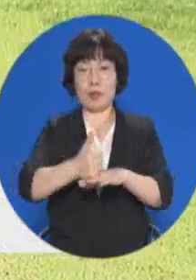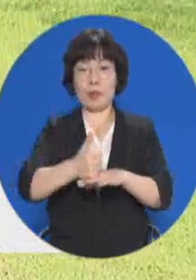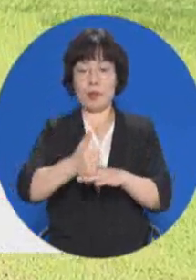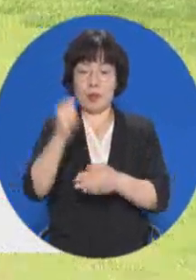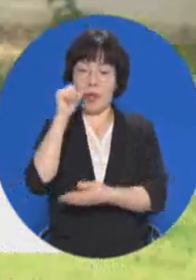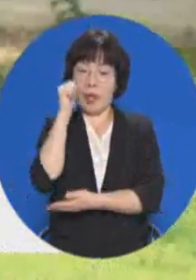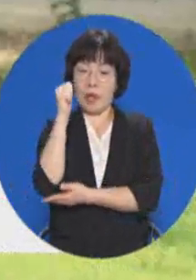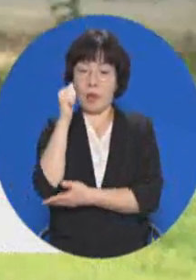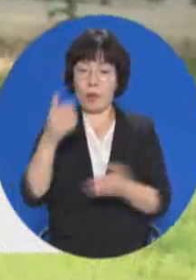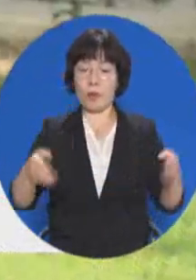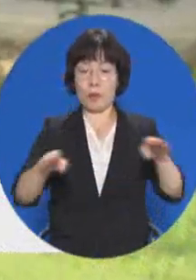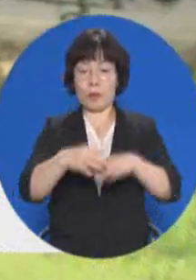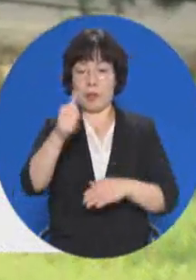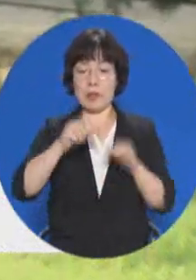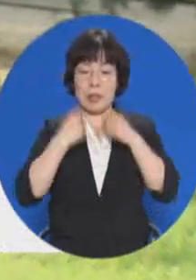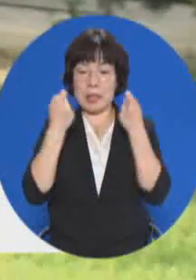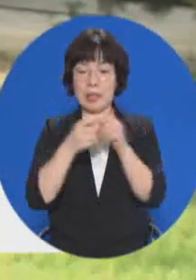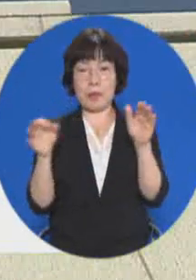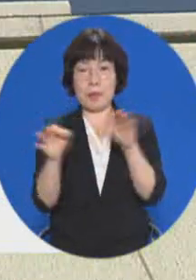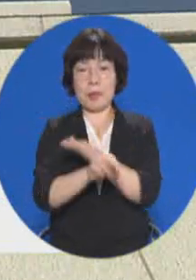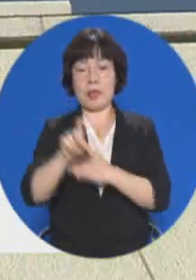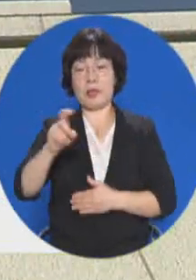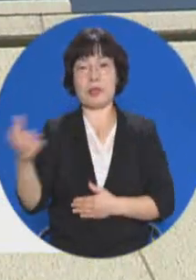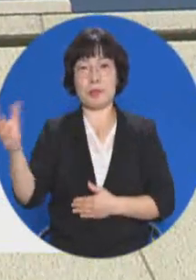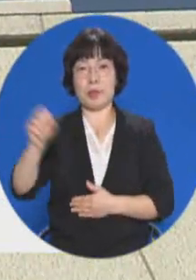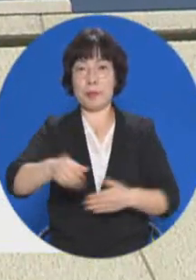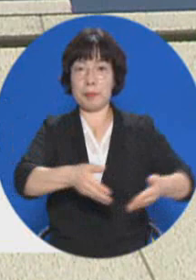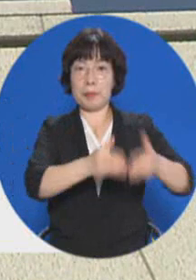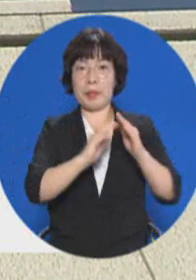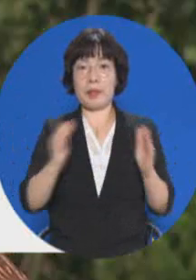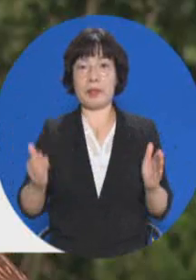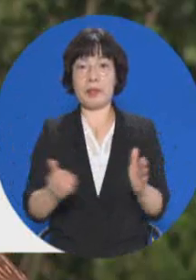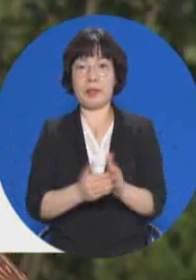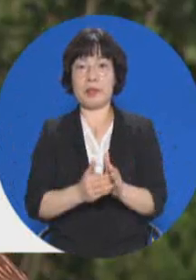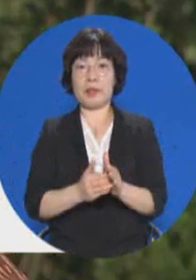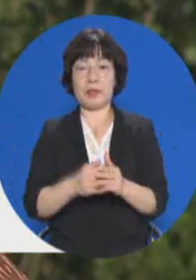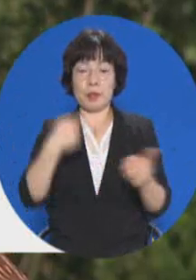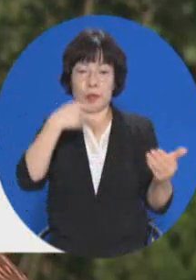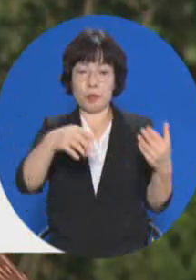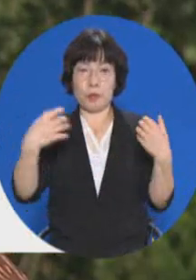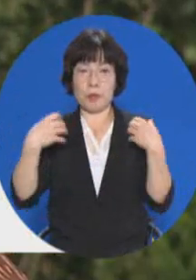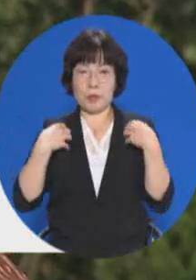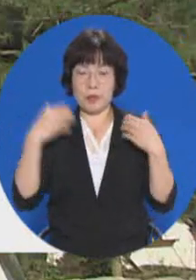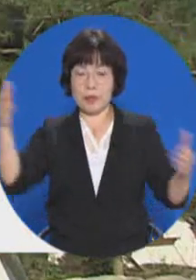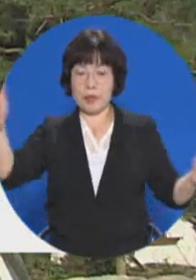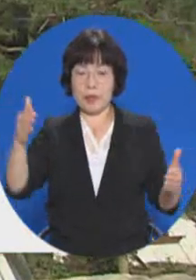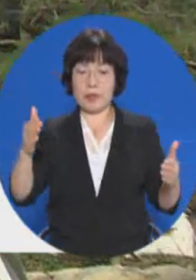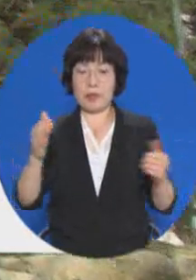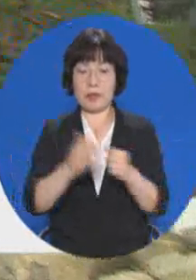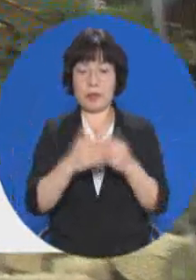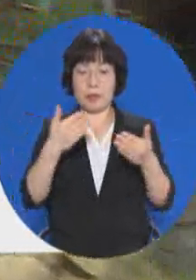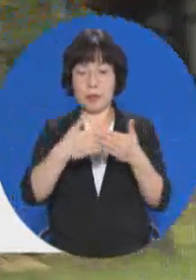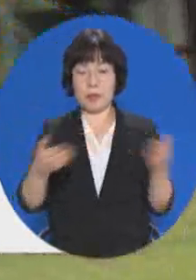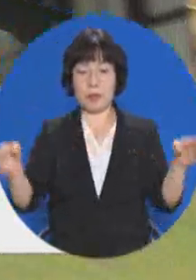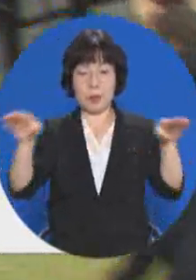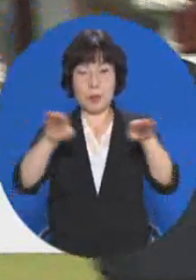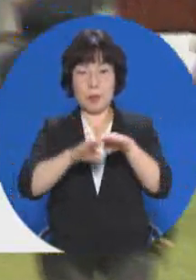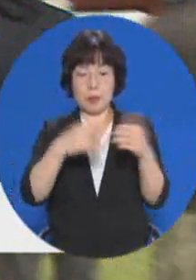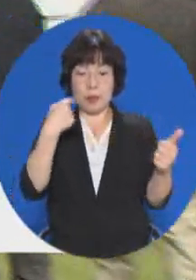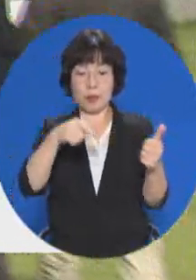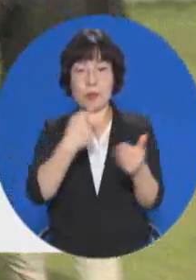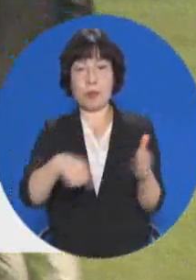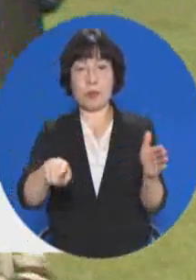김재영 관장이 사제 10억 원을 들여 만들었습니다. 교육청과 학생들의 미술관 체험학습 추진을